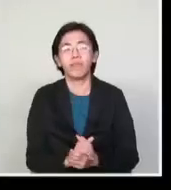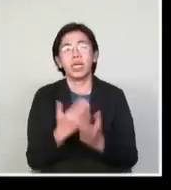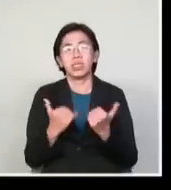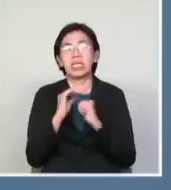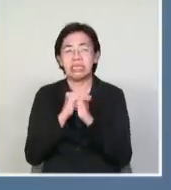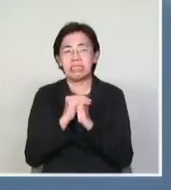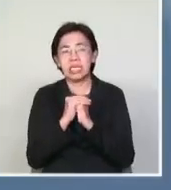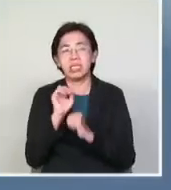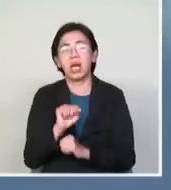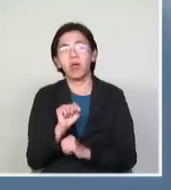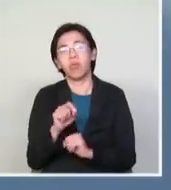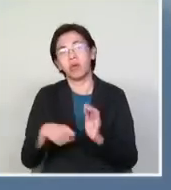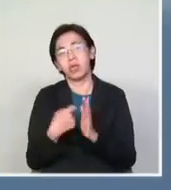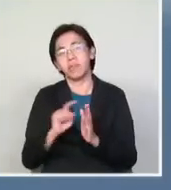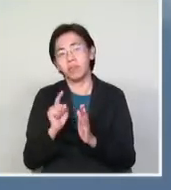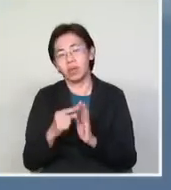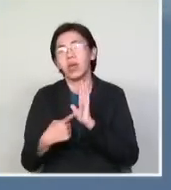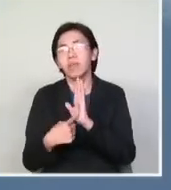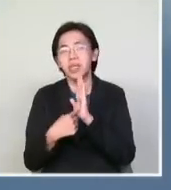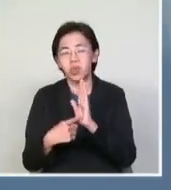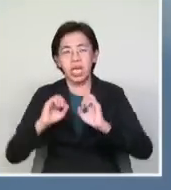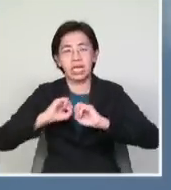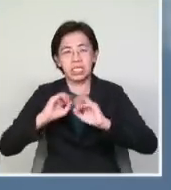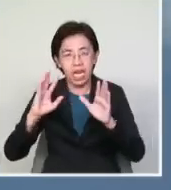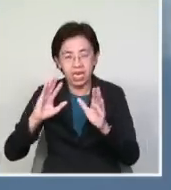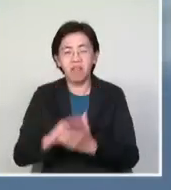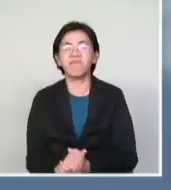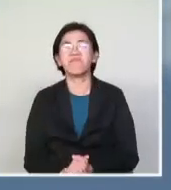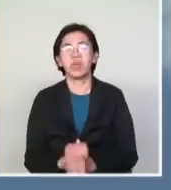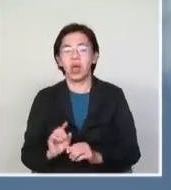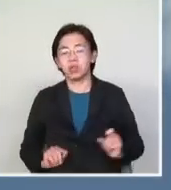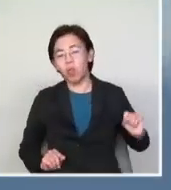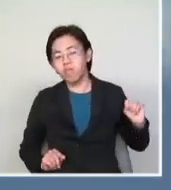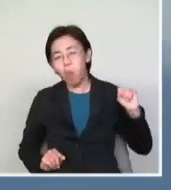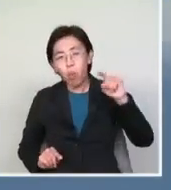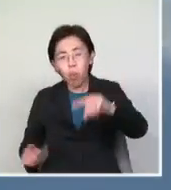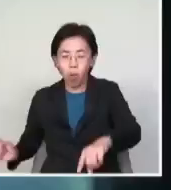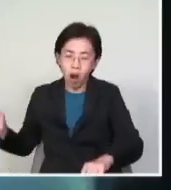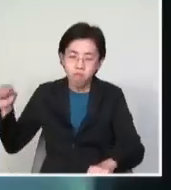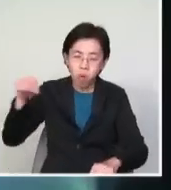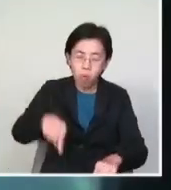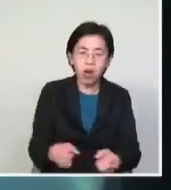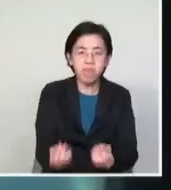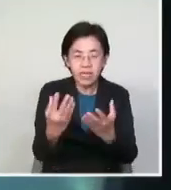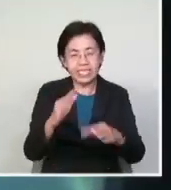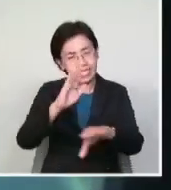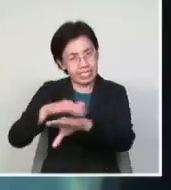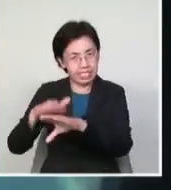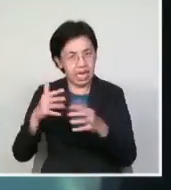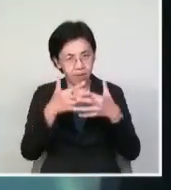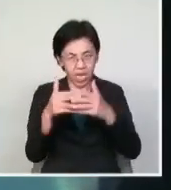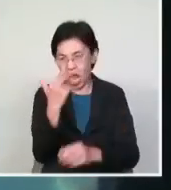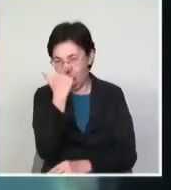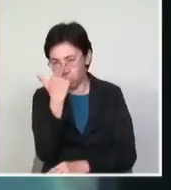จีนเนี่ยก็แน่นอนนะคะเป็นการบ่งชี้ชัดเจนทีเดียวเพื่อที่จะส่งสัญญาณเตือนไปให้กับสหรัฐอเมริกาค่ะ